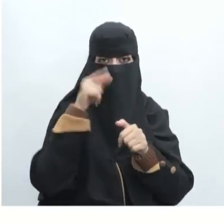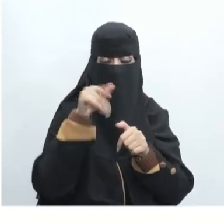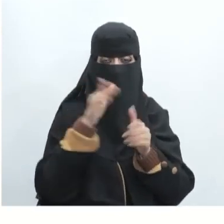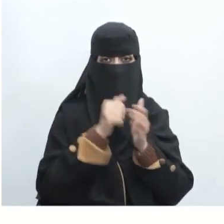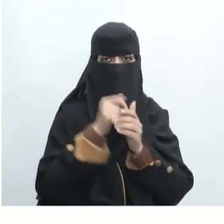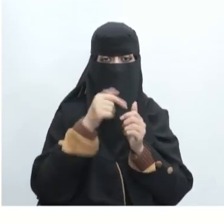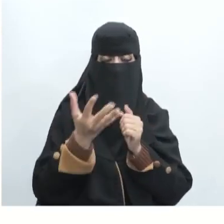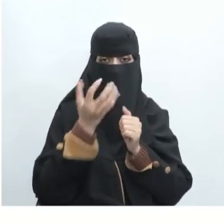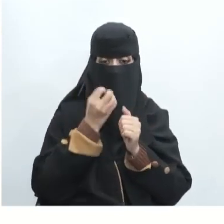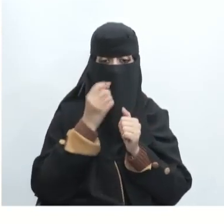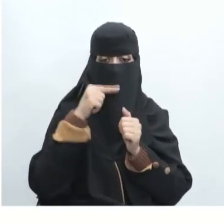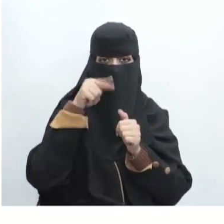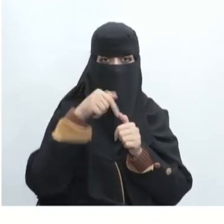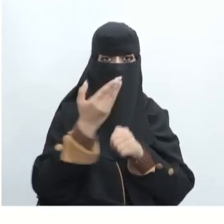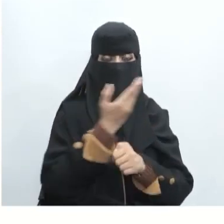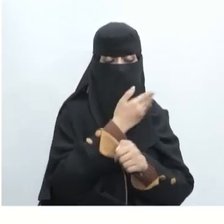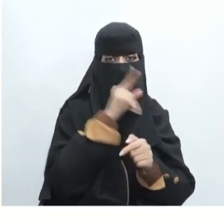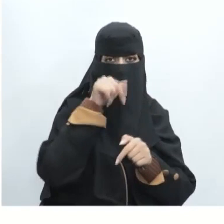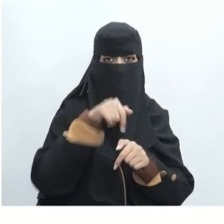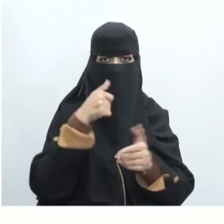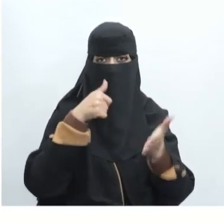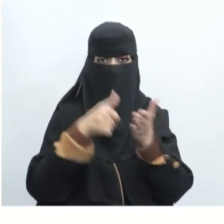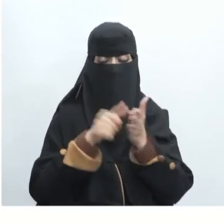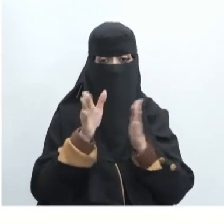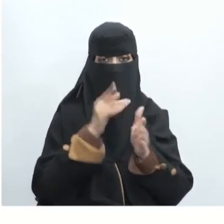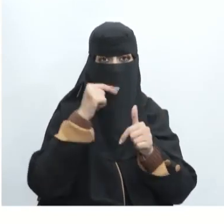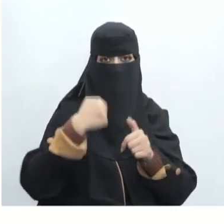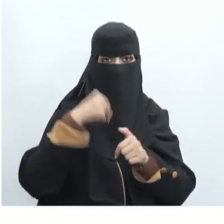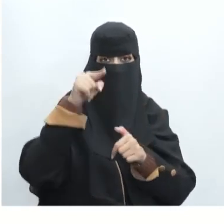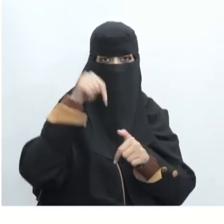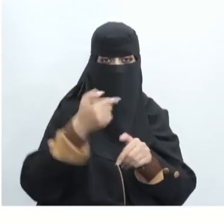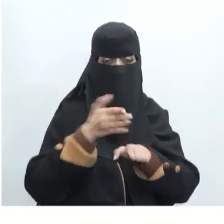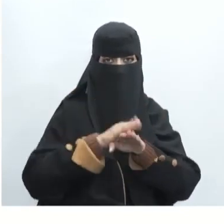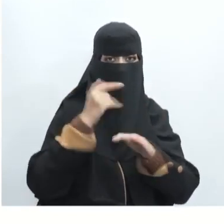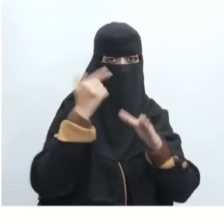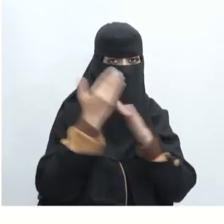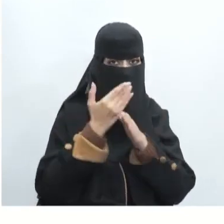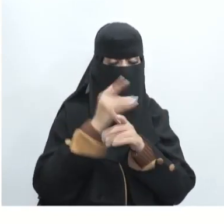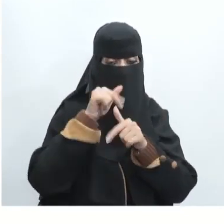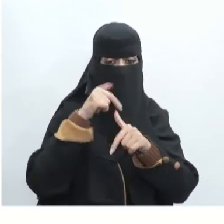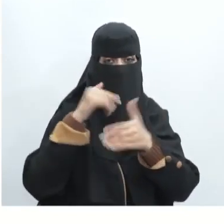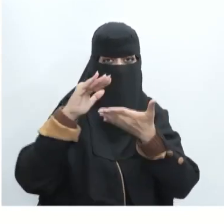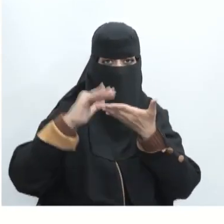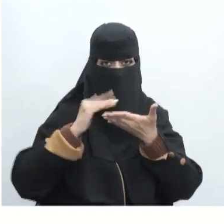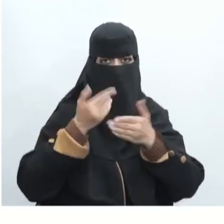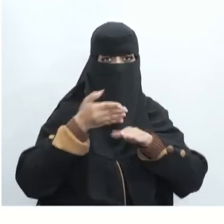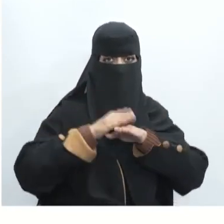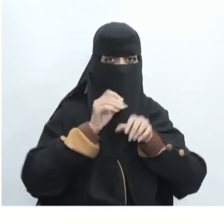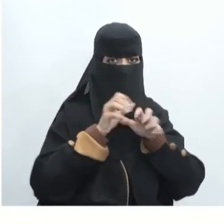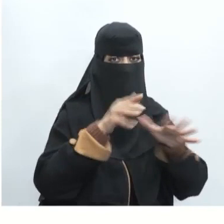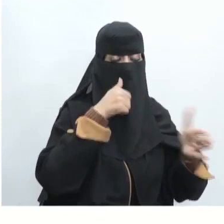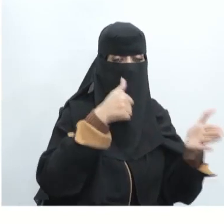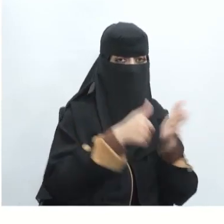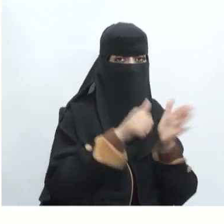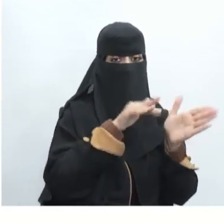نتائج واثار الاميه اذا تعرفت انا وانتم على العوامل التي ساعدت على انتشار